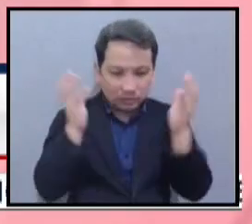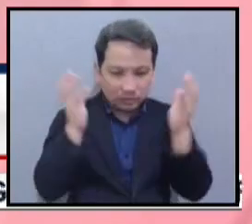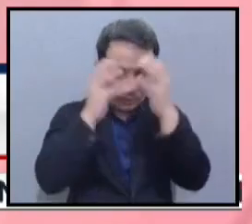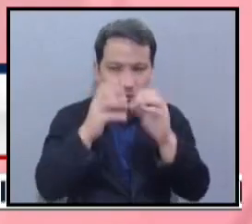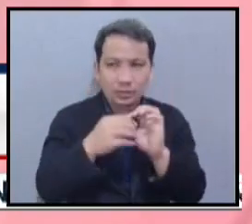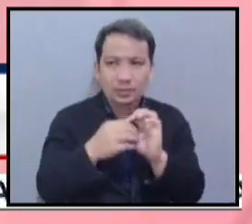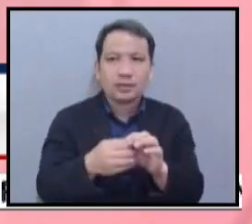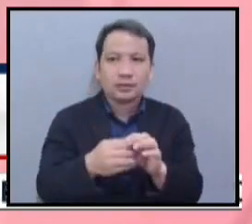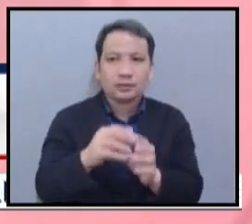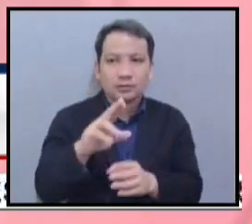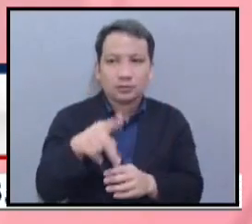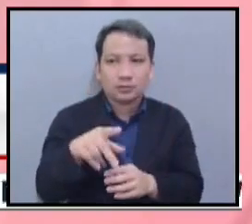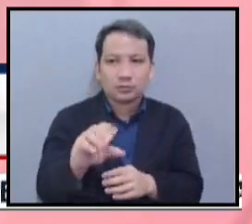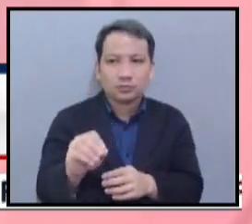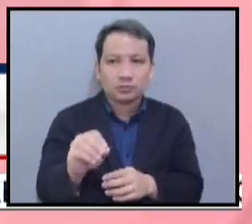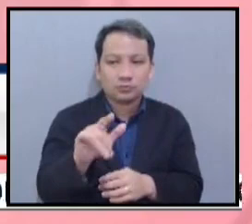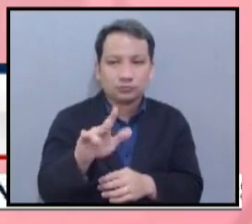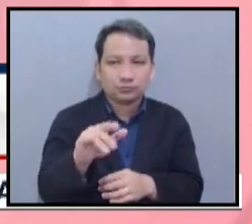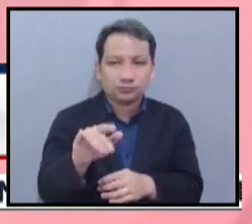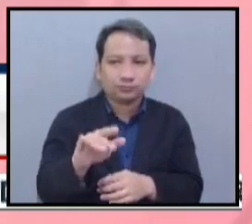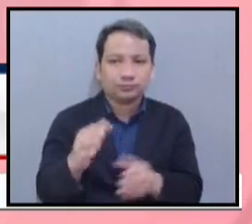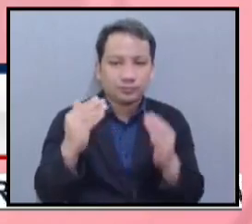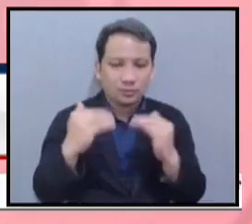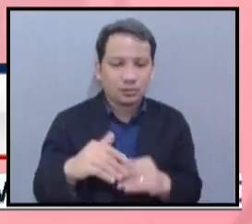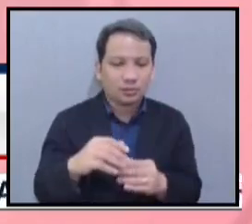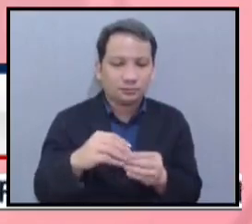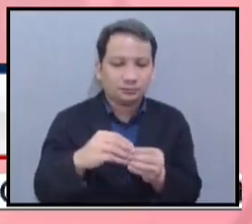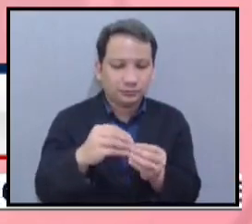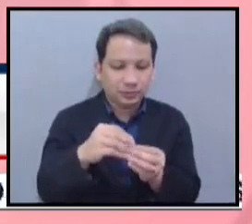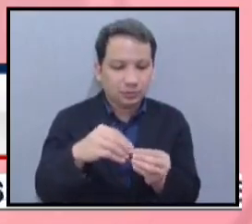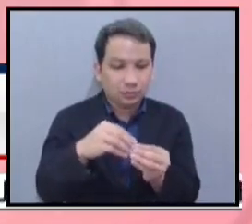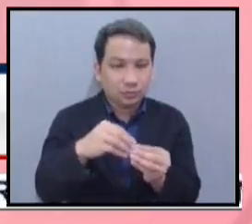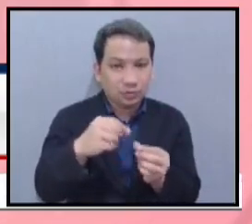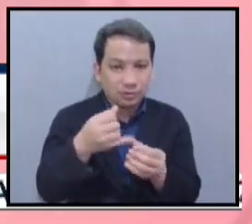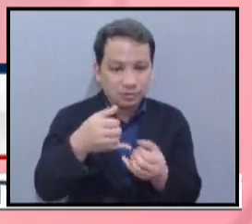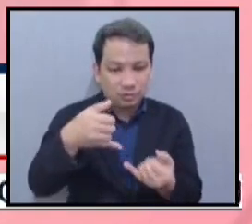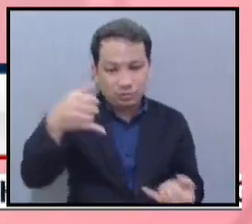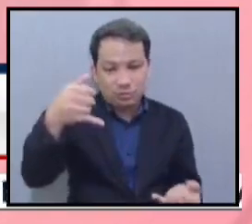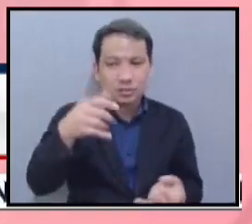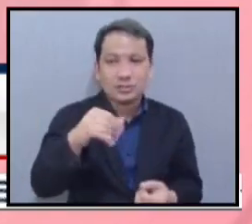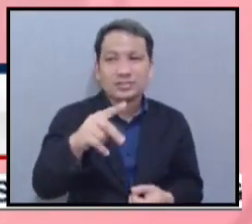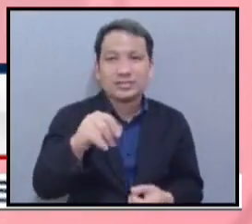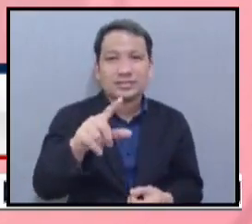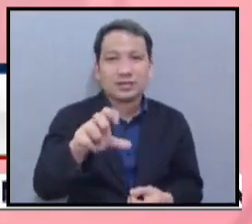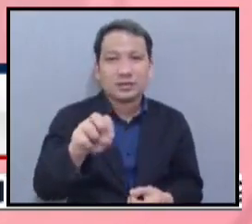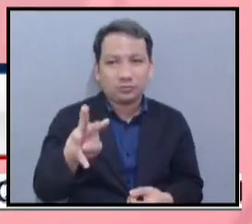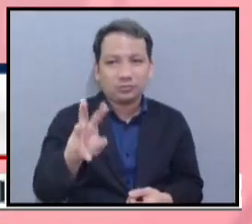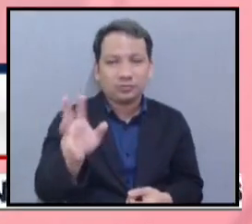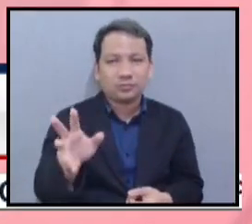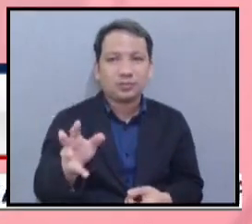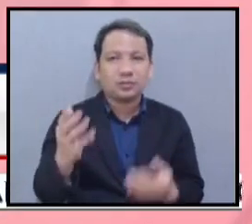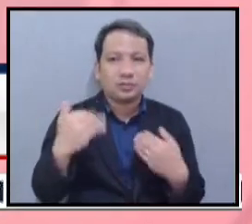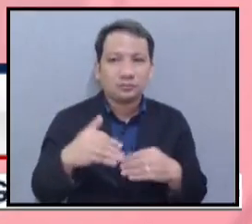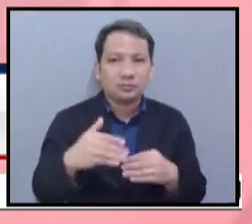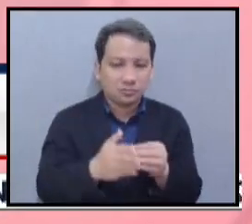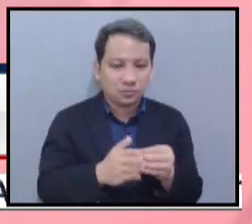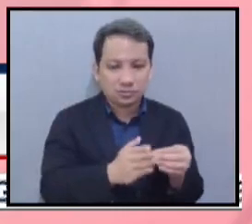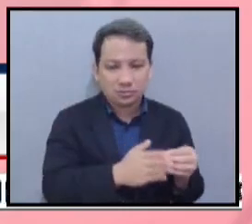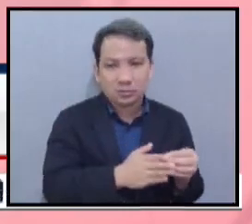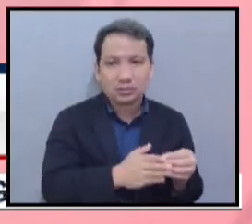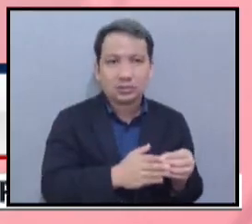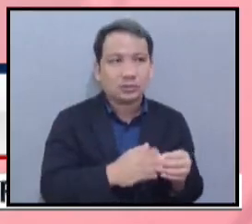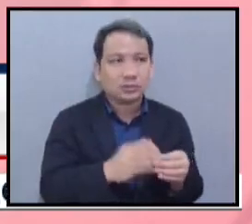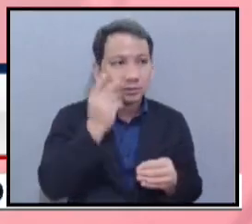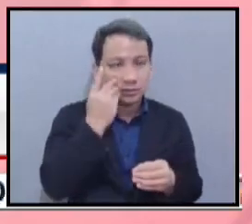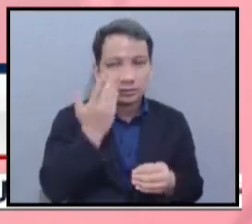upo, nasa 25 pesos per piece. At ang sitaw, na 60 pesos per kilo. Mayroon ding pang sahog tulad na lang ng kamatis na